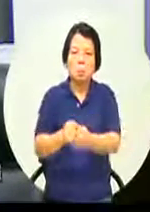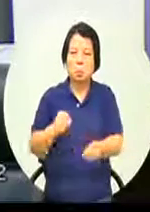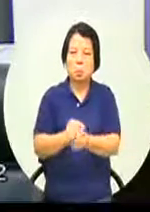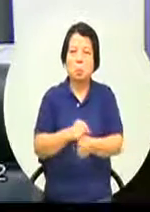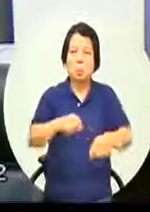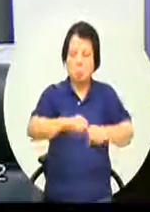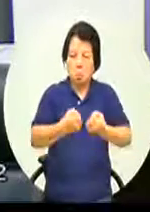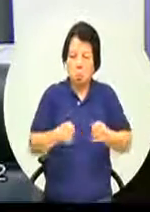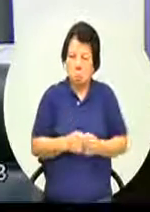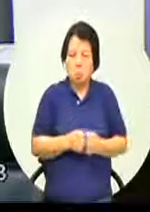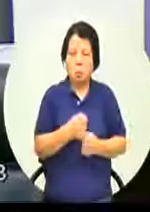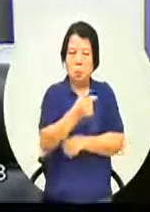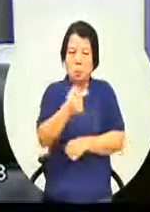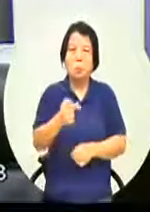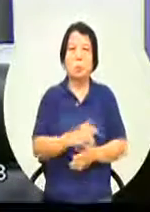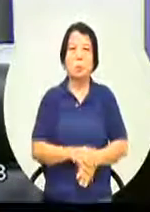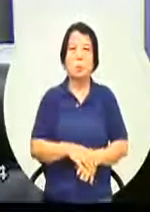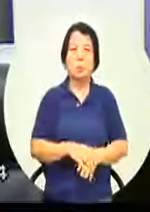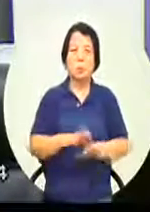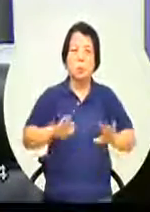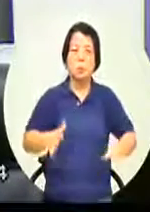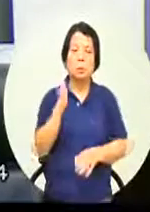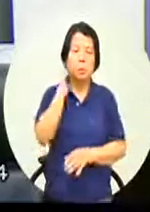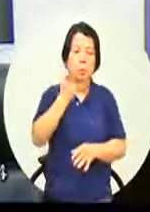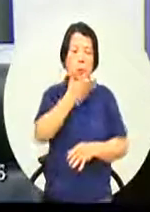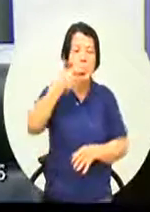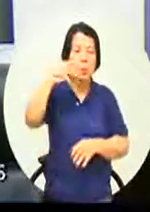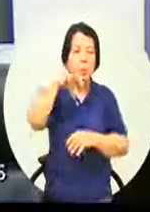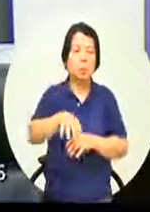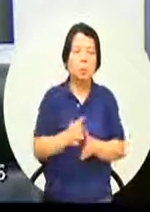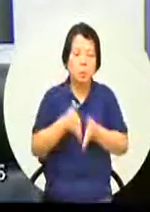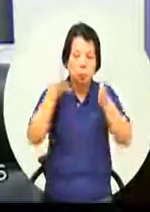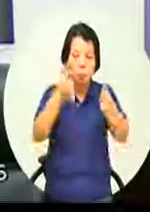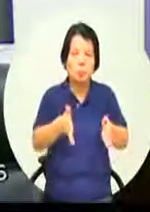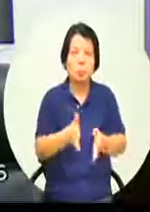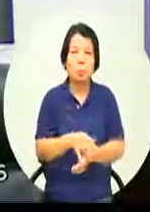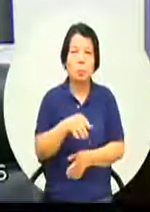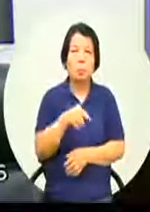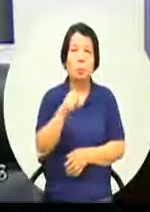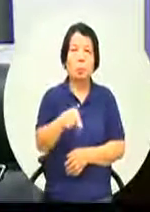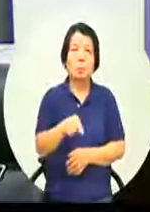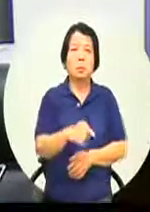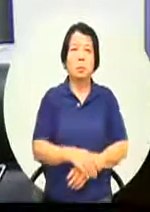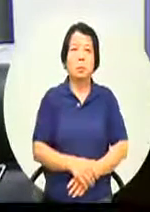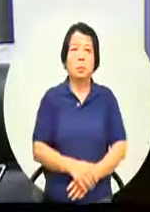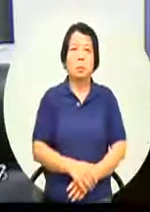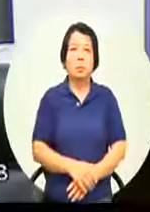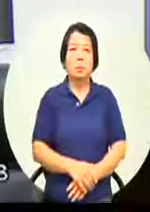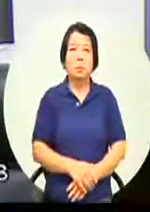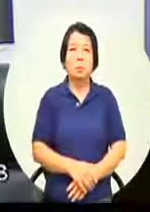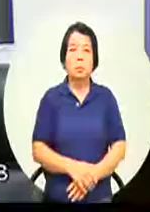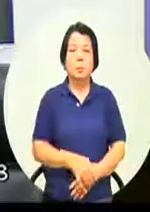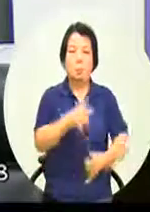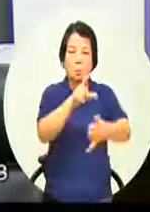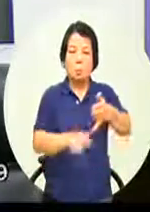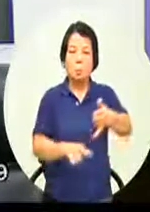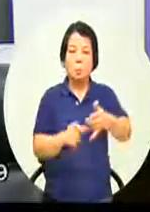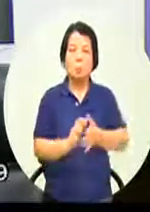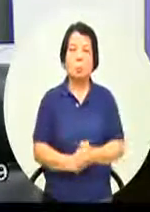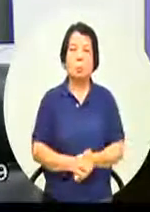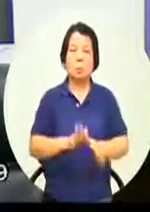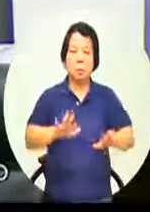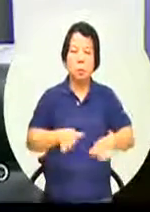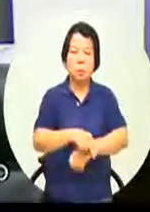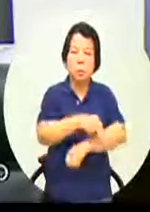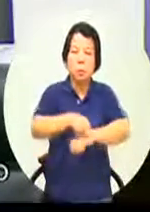那我想要了解目前我们水利局针对这样子，哦，这个我们的这个案子目前你们的